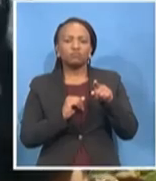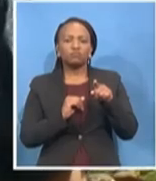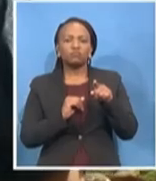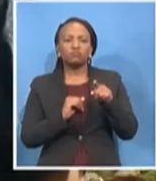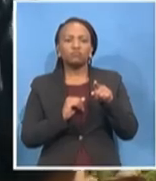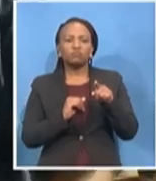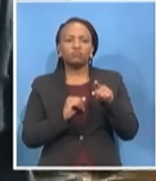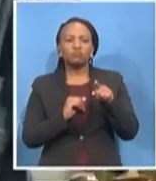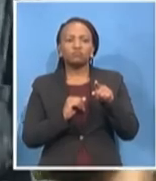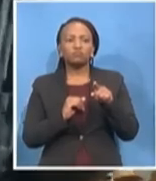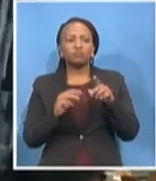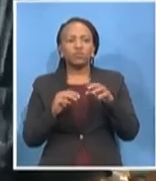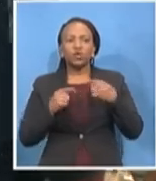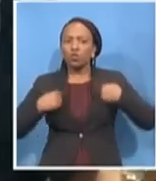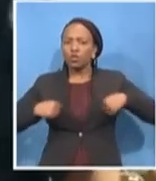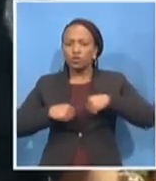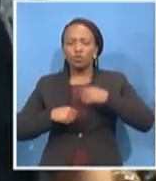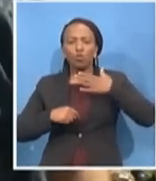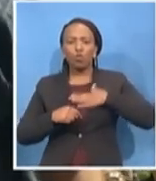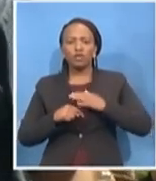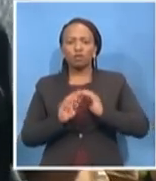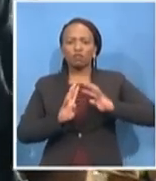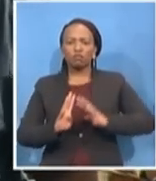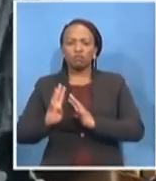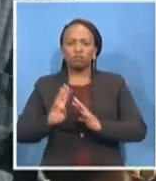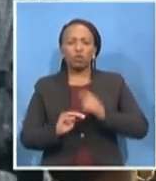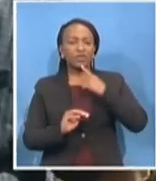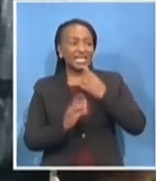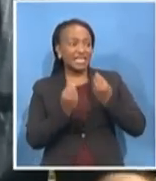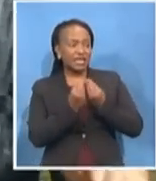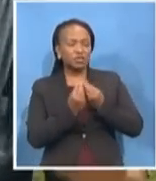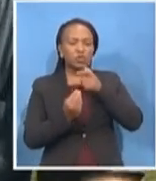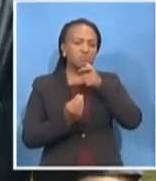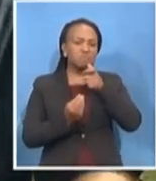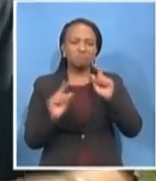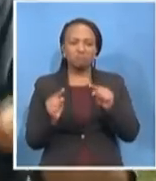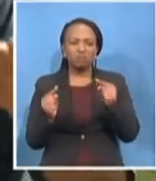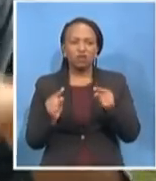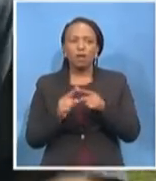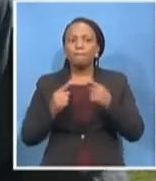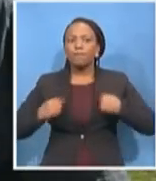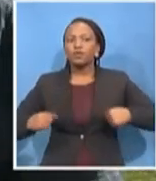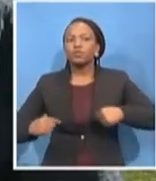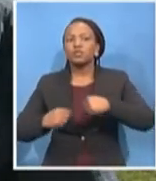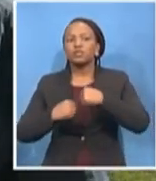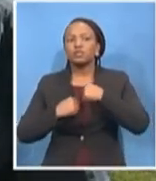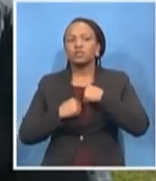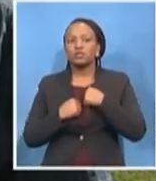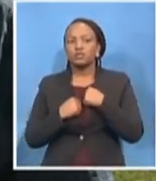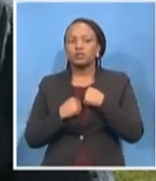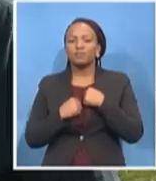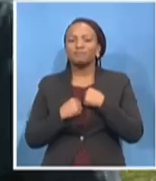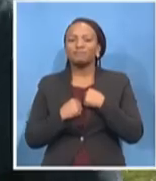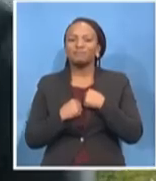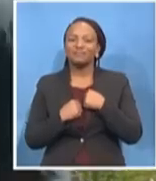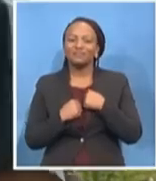weghardloop? Ons is nie slapgatte nie. Sorry Ben. Staan net jou man. Ons is hier om ons te bewys wie en wat